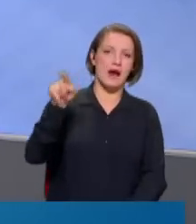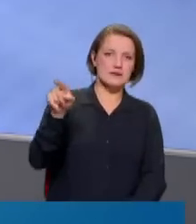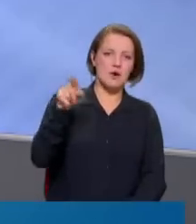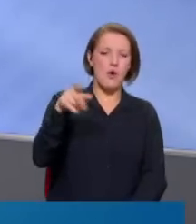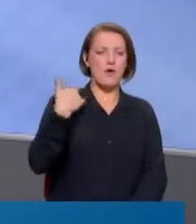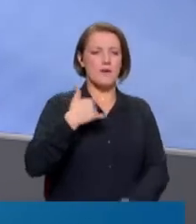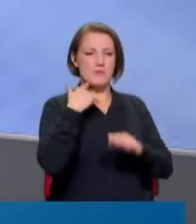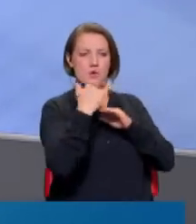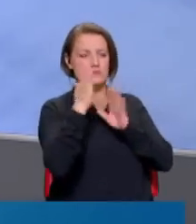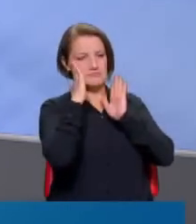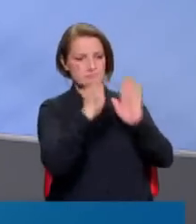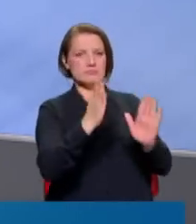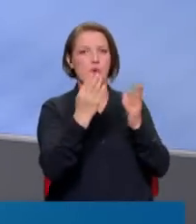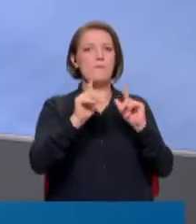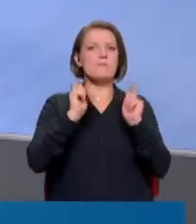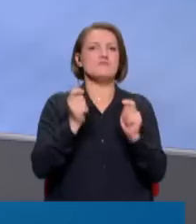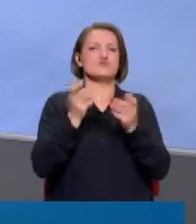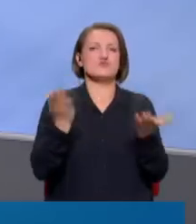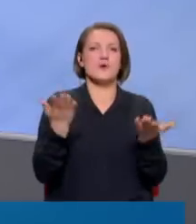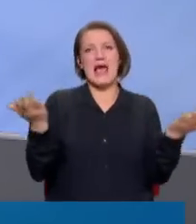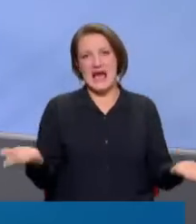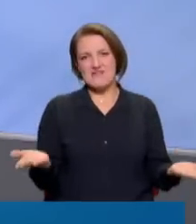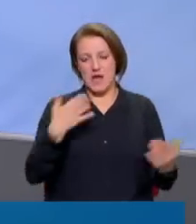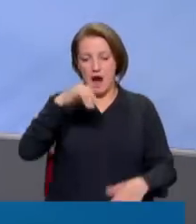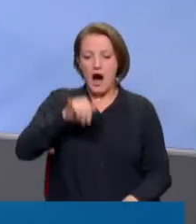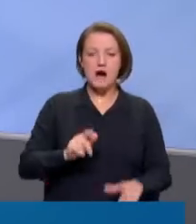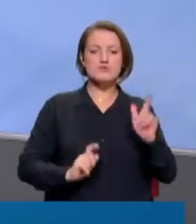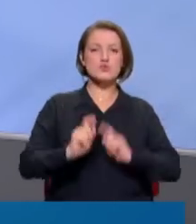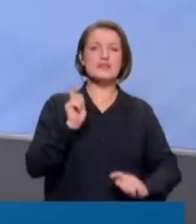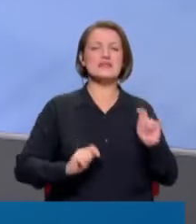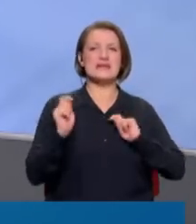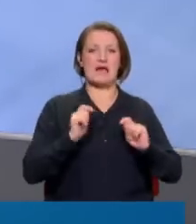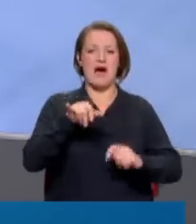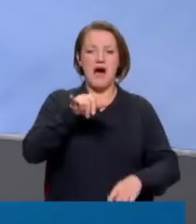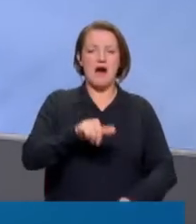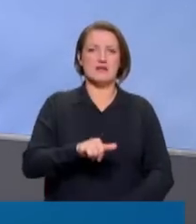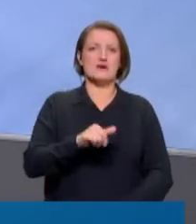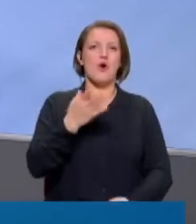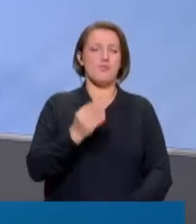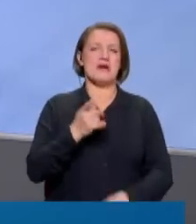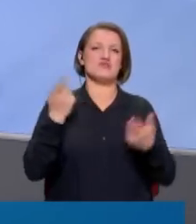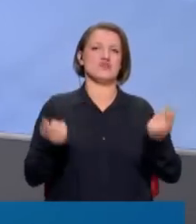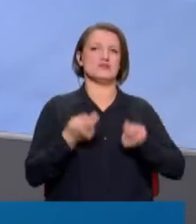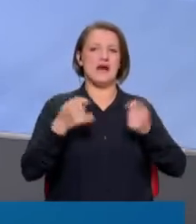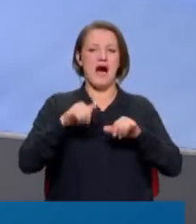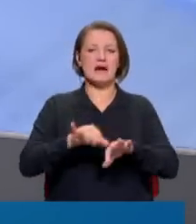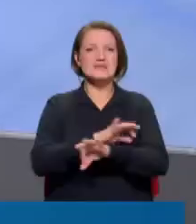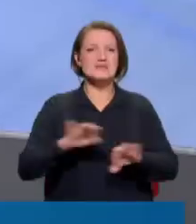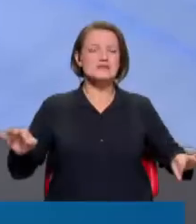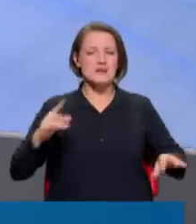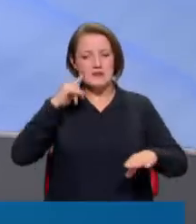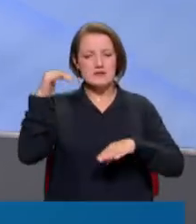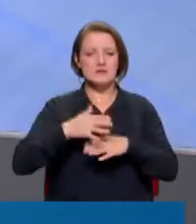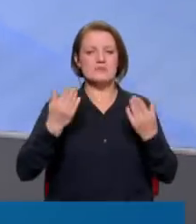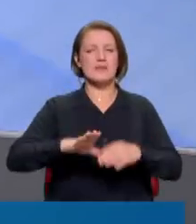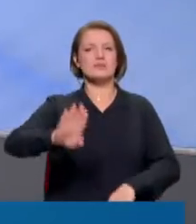kamuoyuna odaklanmak zorunda kalır ama tabii ki hakkımızı kullanırken haklı kalmaya gayret edeceğiz haksız duruma düşmeyeceğiz